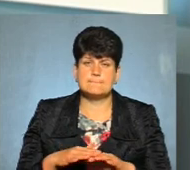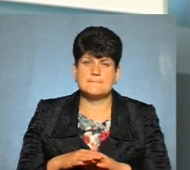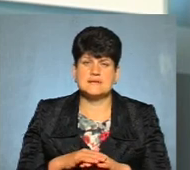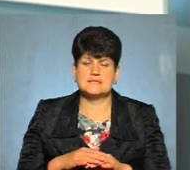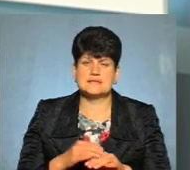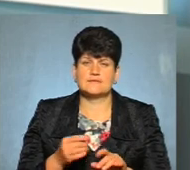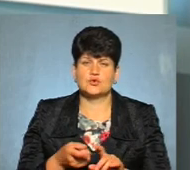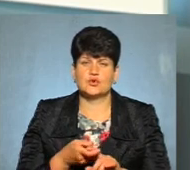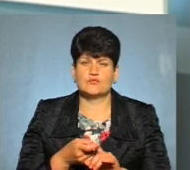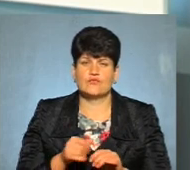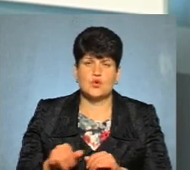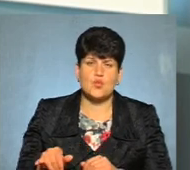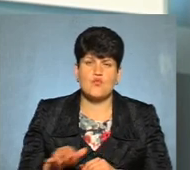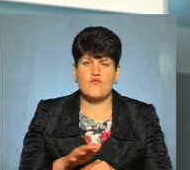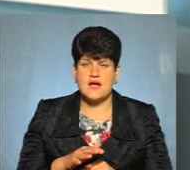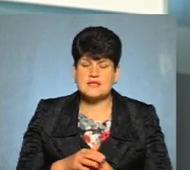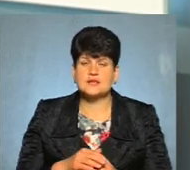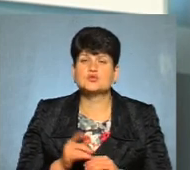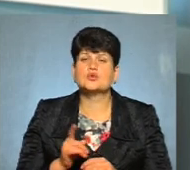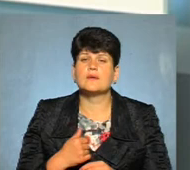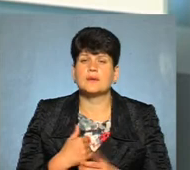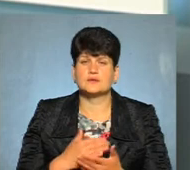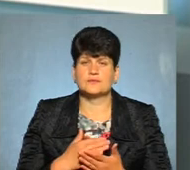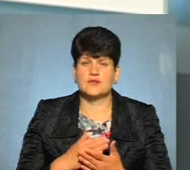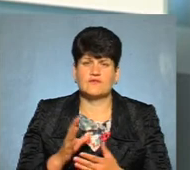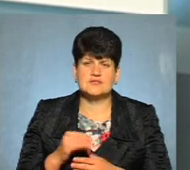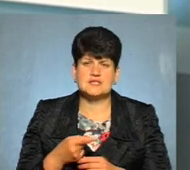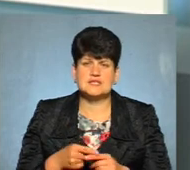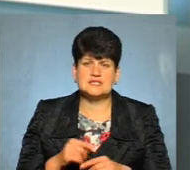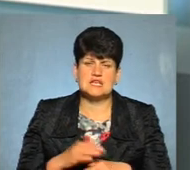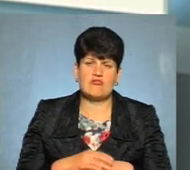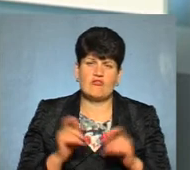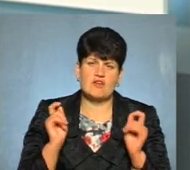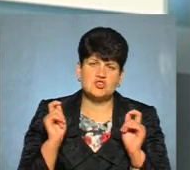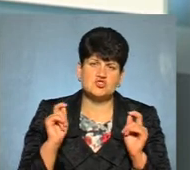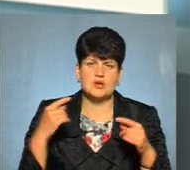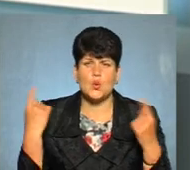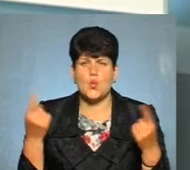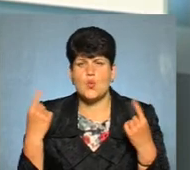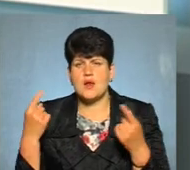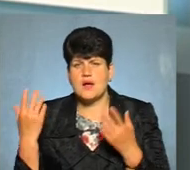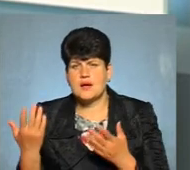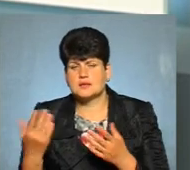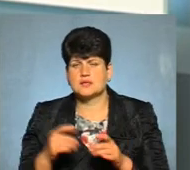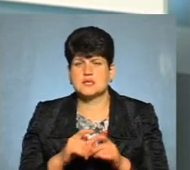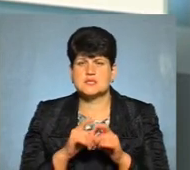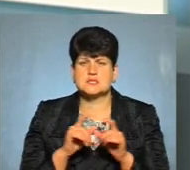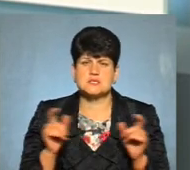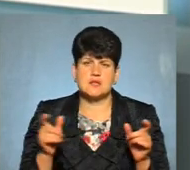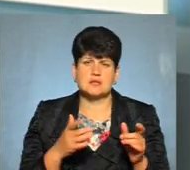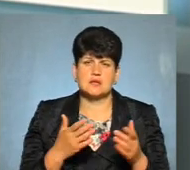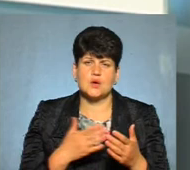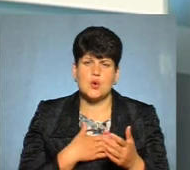інфікування. Ну, що я маю на увазі? Ну, наприклад, всі ці вечірки, гулянки, заклади